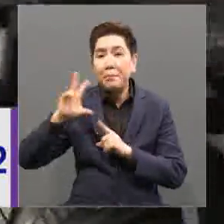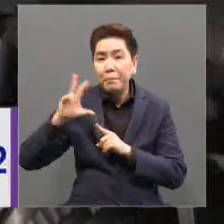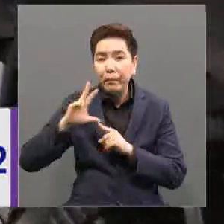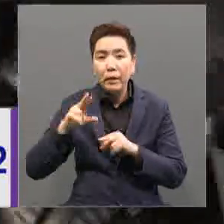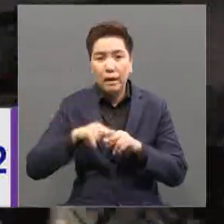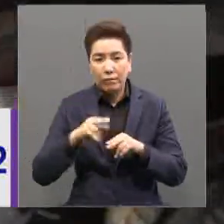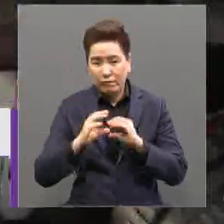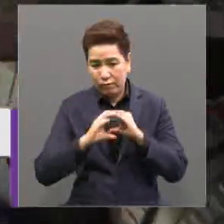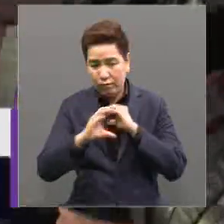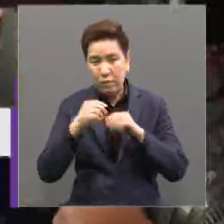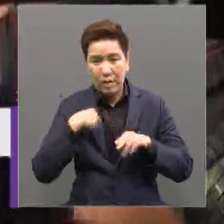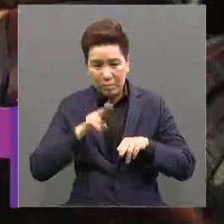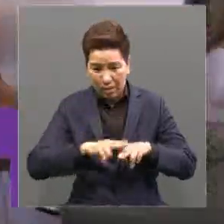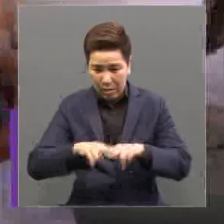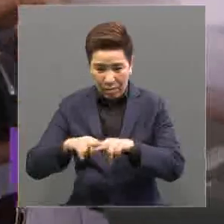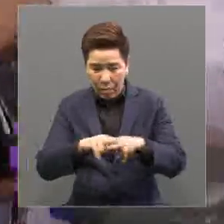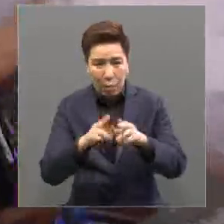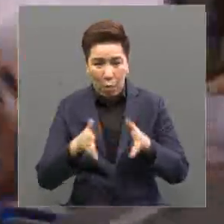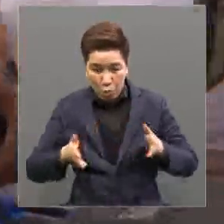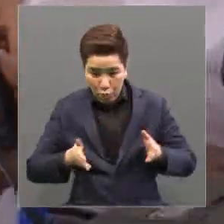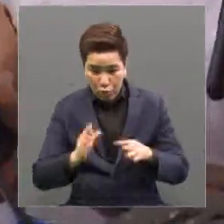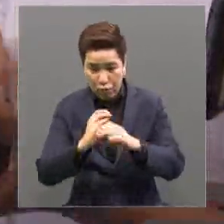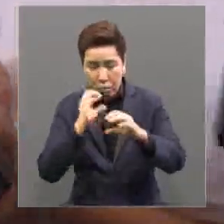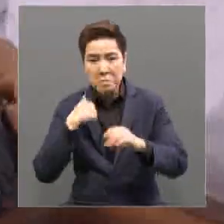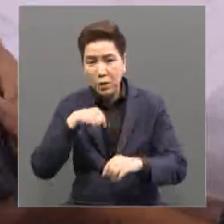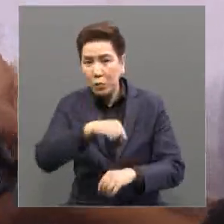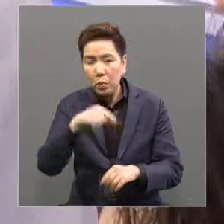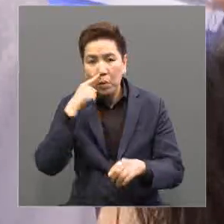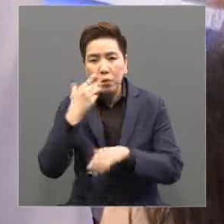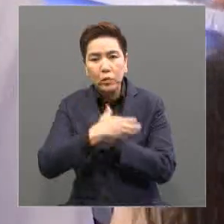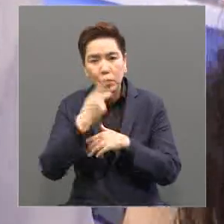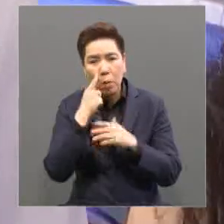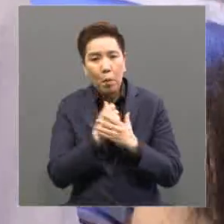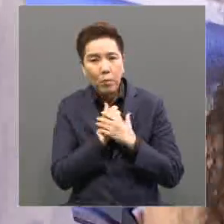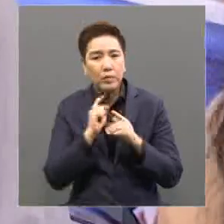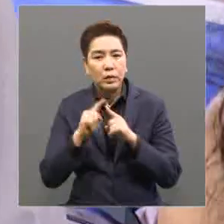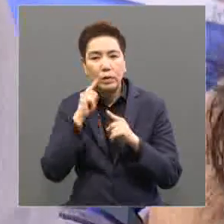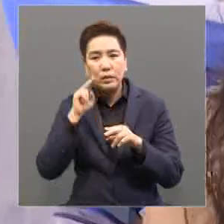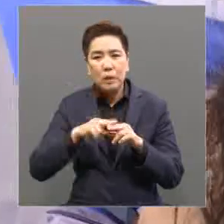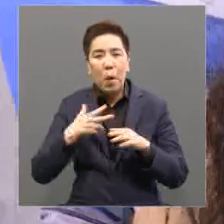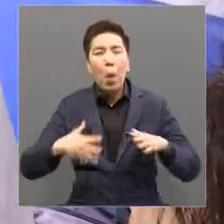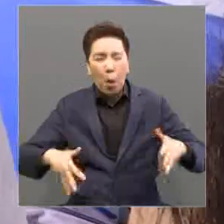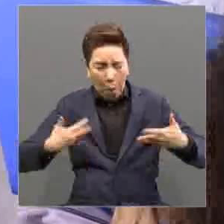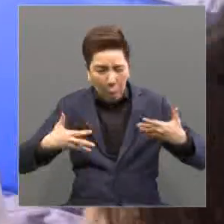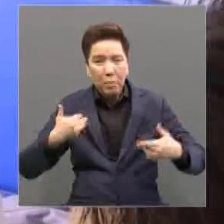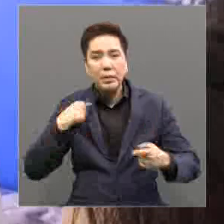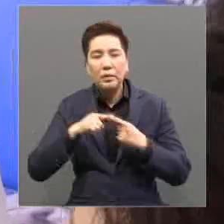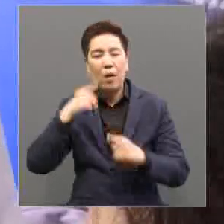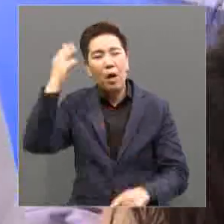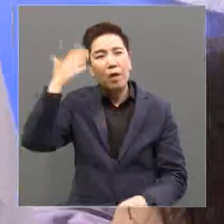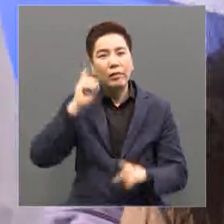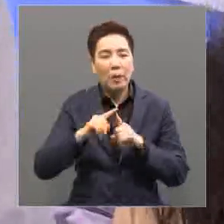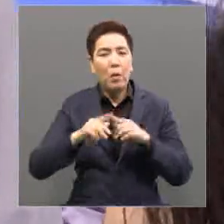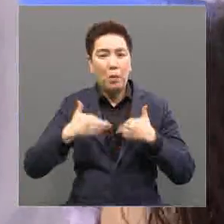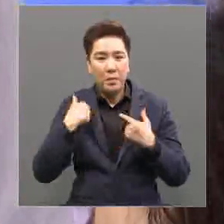แล้วในโบกี้เนี่ยมีผู้โดยสารเนี่ยร่วมโบกี้มาด้วยนะฮะโอ้เรียกว่าอบอุ่นมากๆนะครับ ครับ อาจจะค่อนข้างร้อนด้วยทั้งอากาศทั้งอะไรเนี่